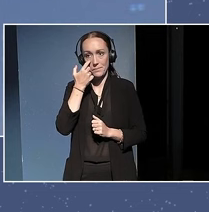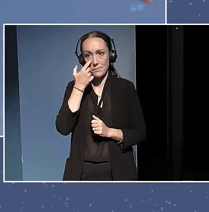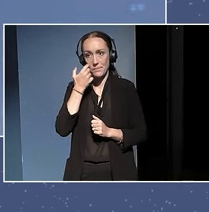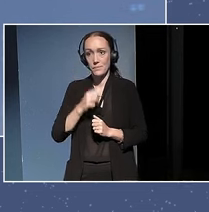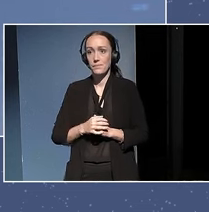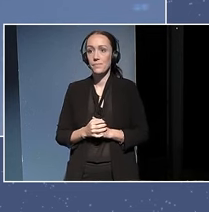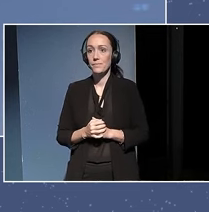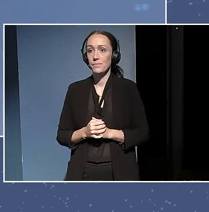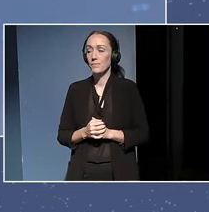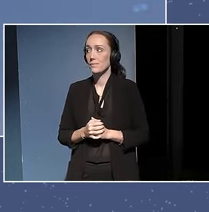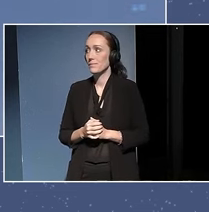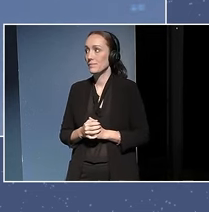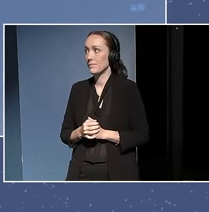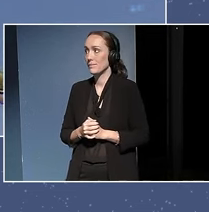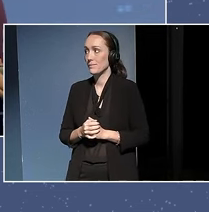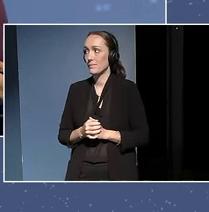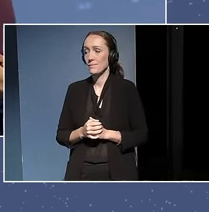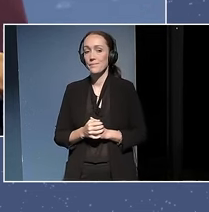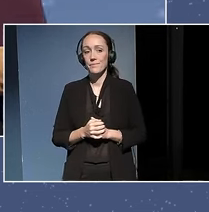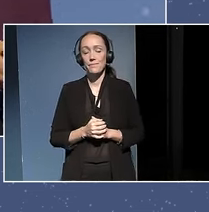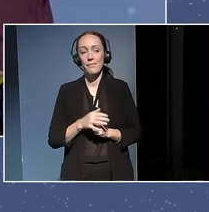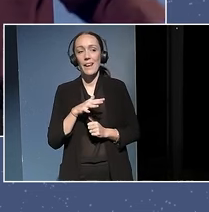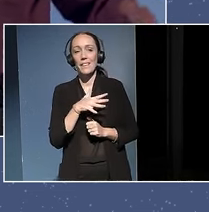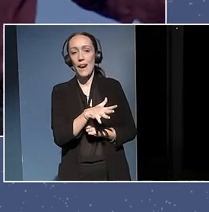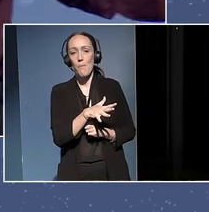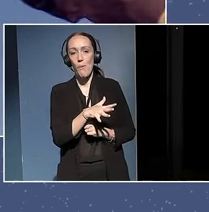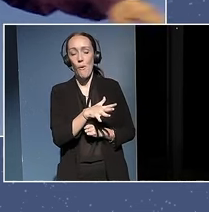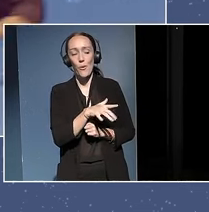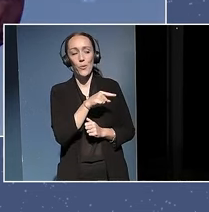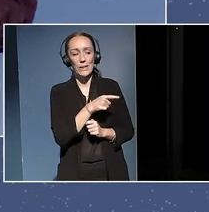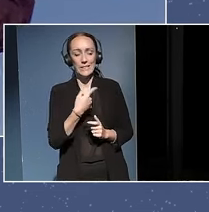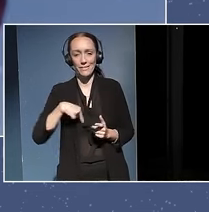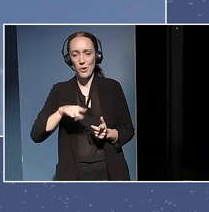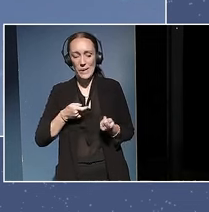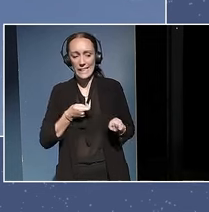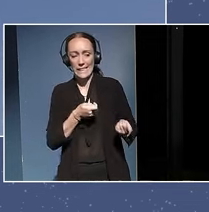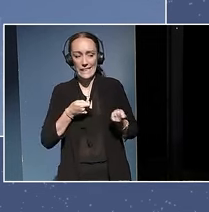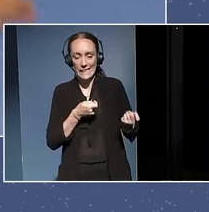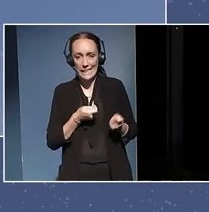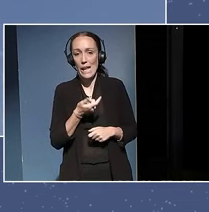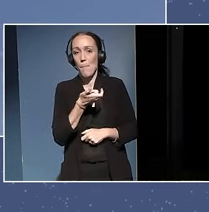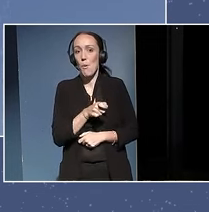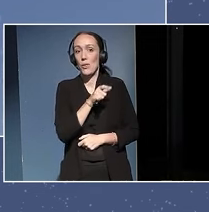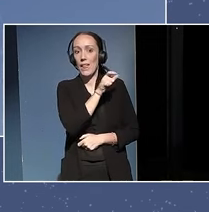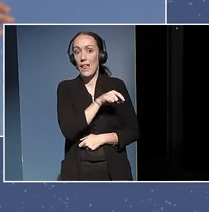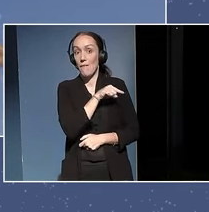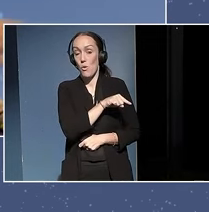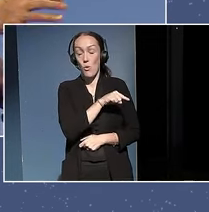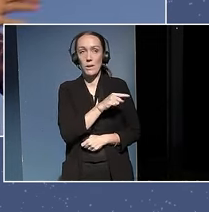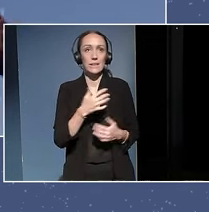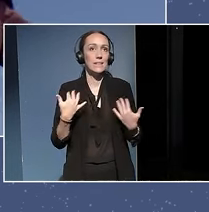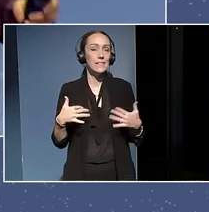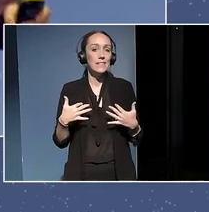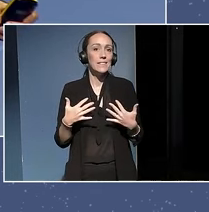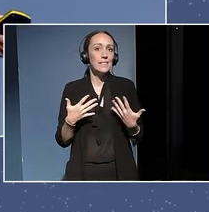grazie lo lo tampini tra poco di nuovo perché lui è veramente